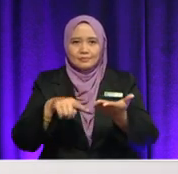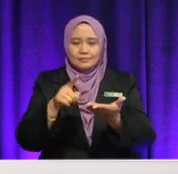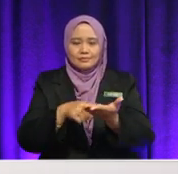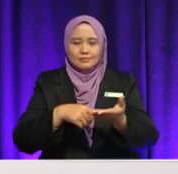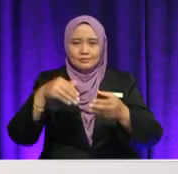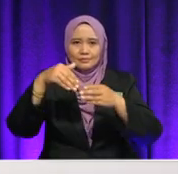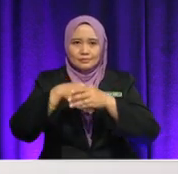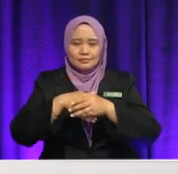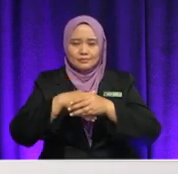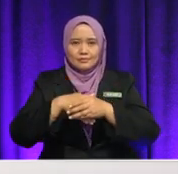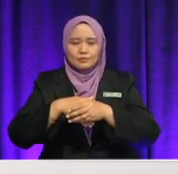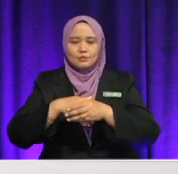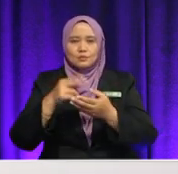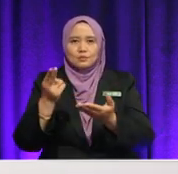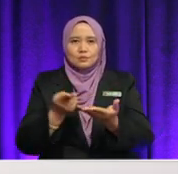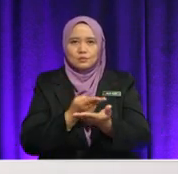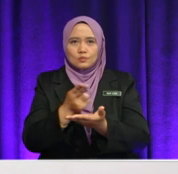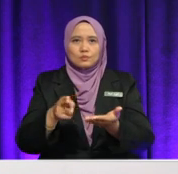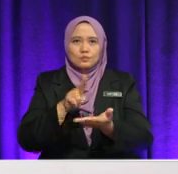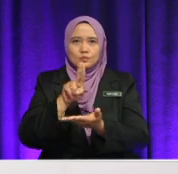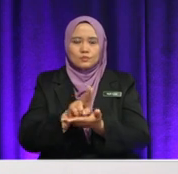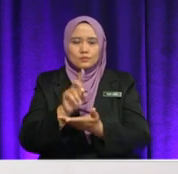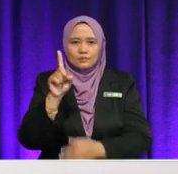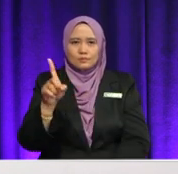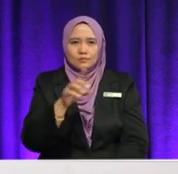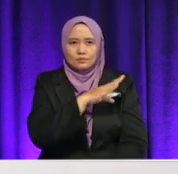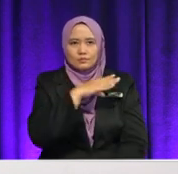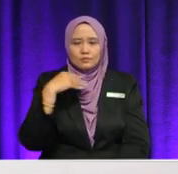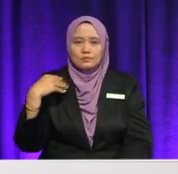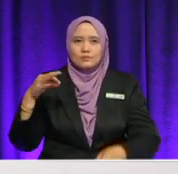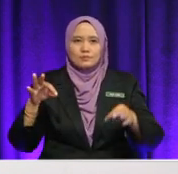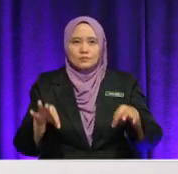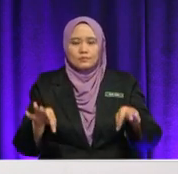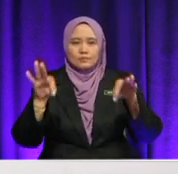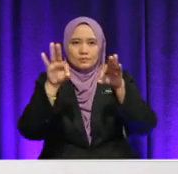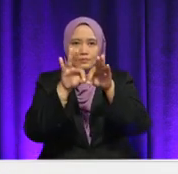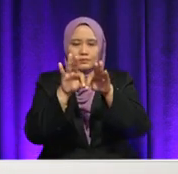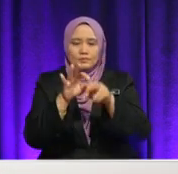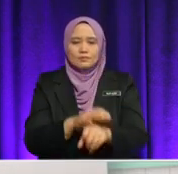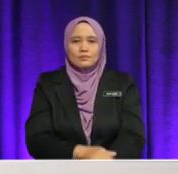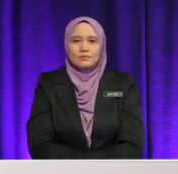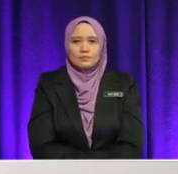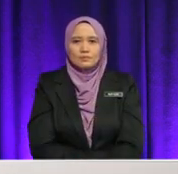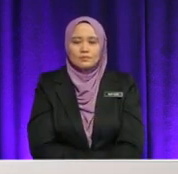pada tahun 1955 sedot kepentingan pilihan rakyat kepada demokrasi